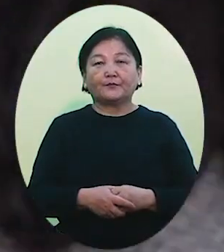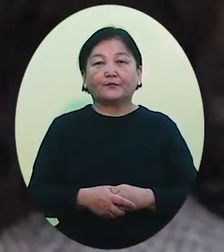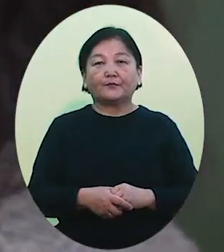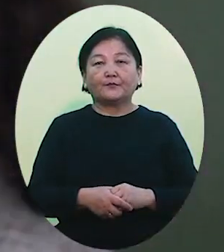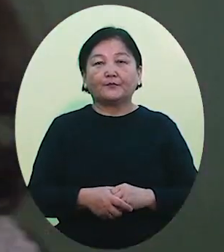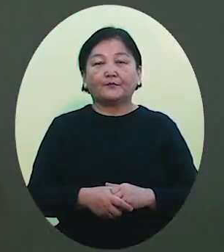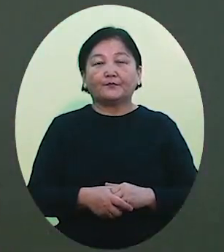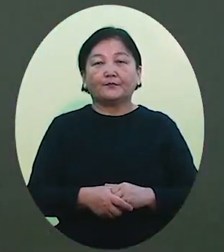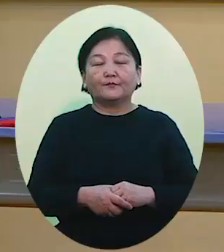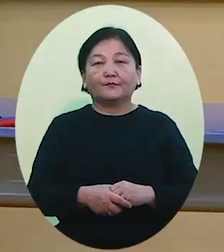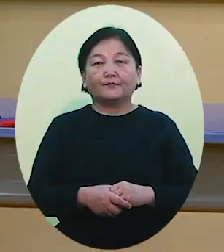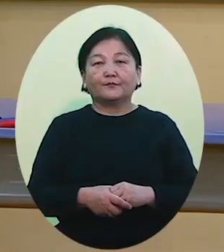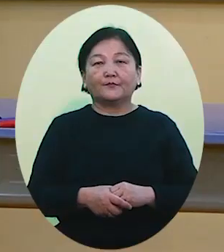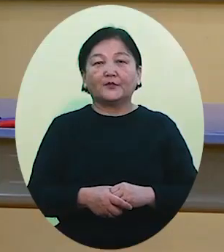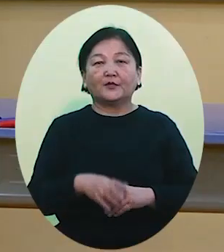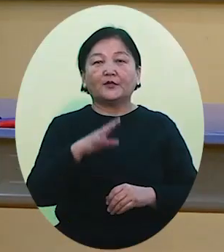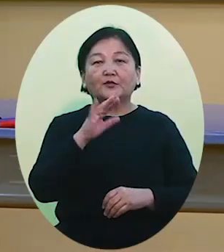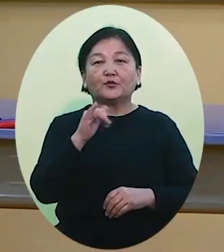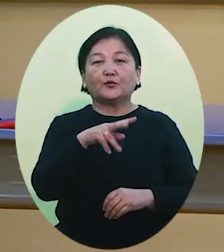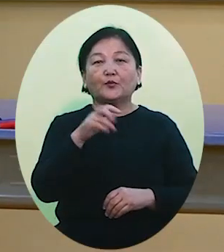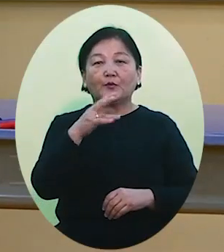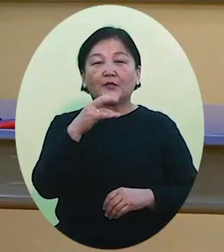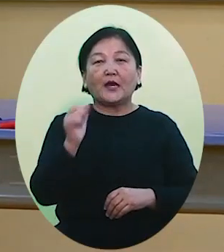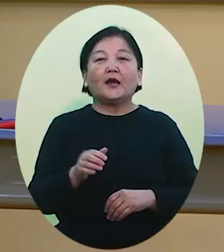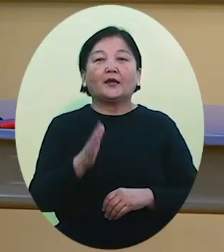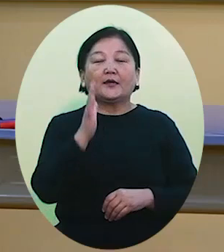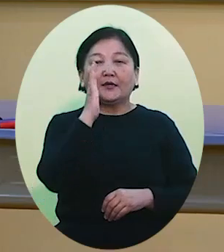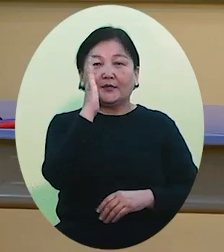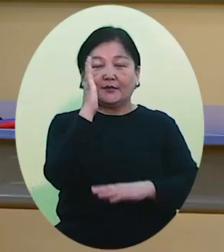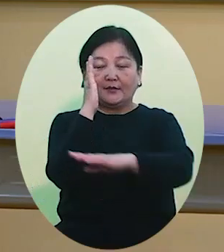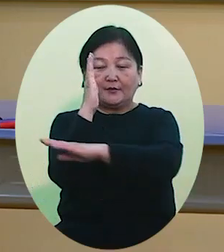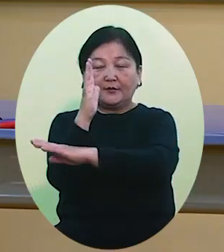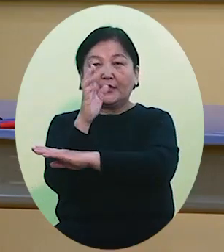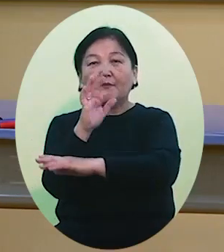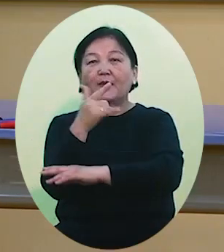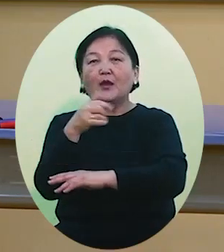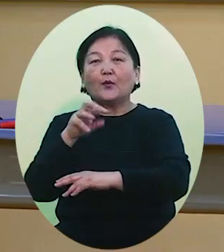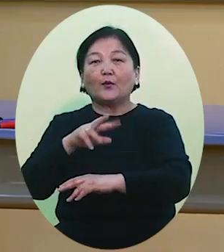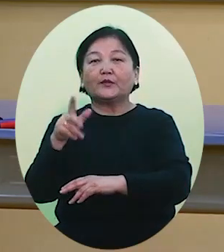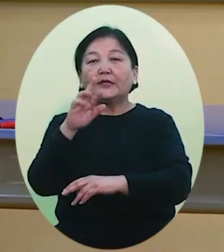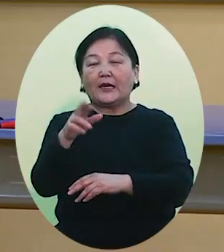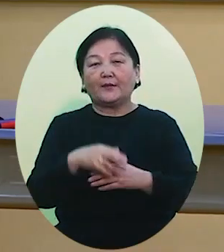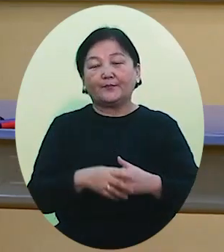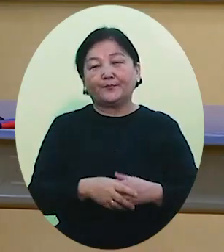За энэ 3-ыг дайруулад шулуунаа талбчээ.